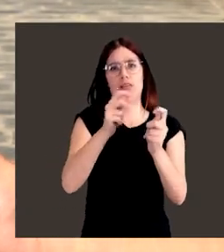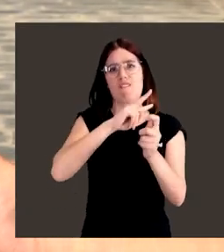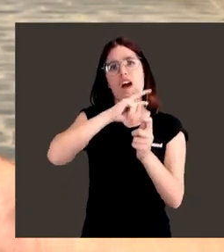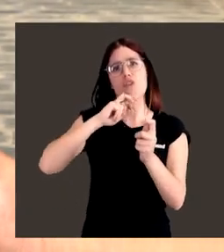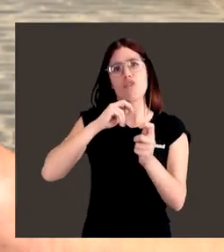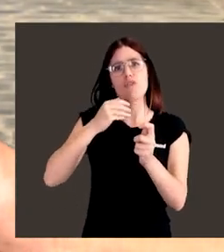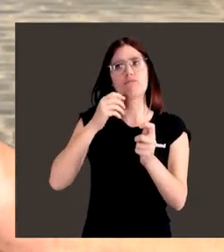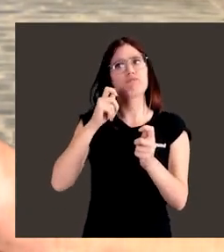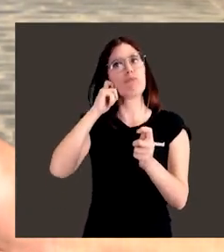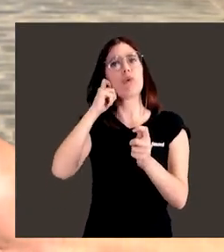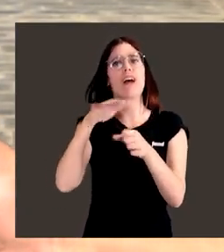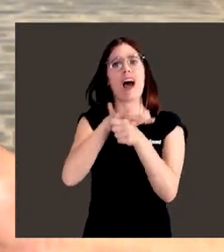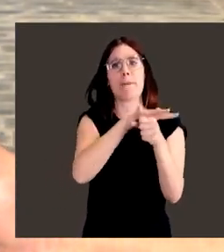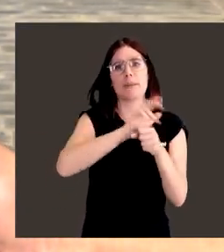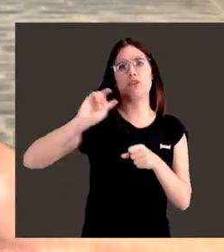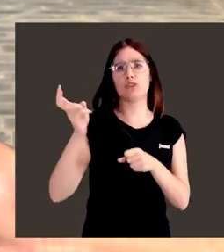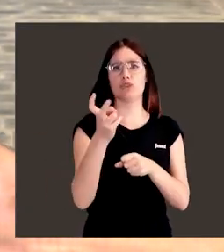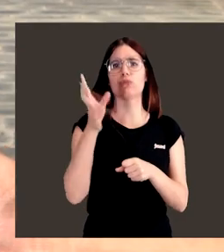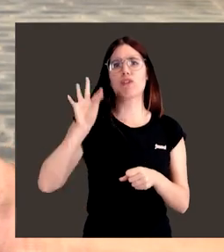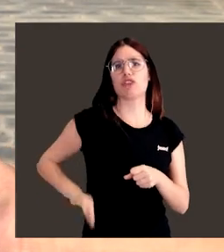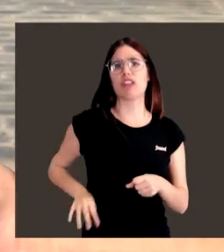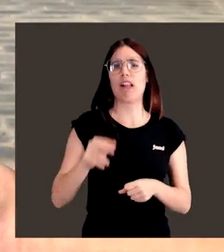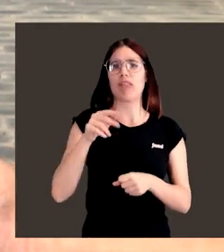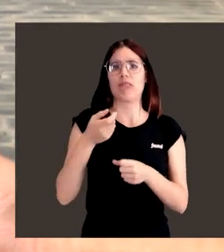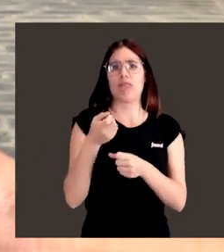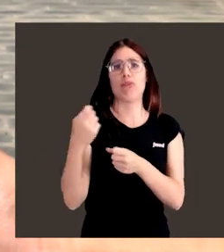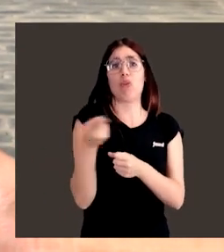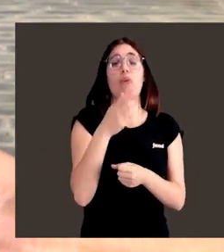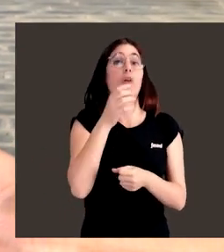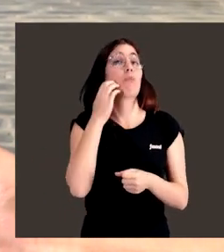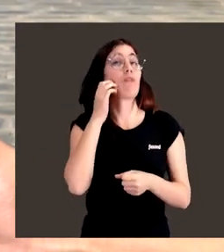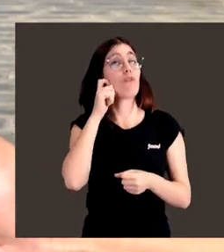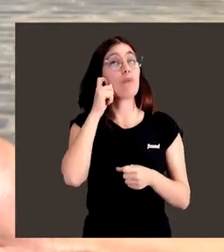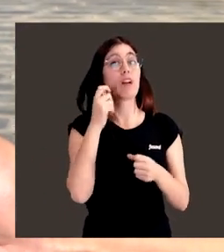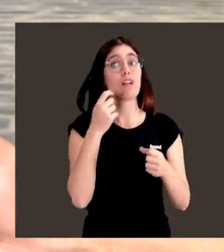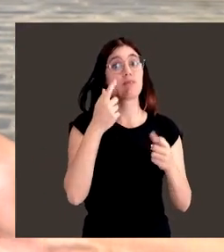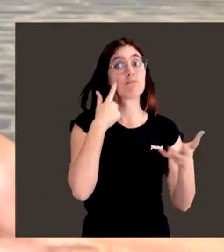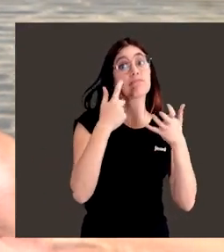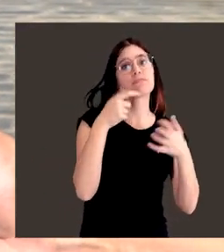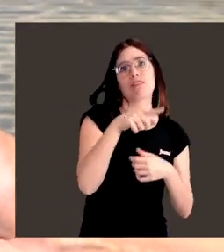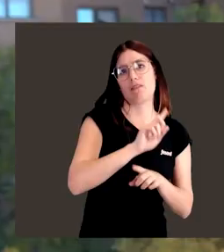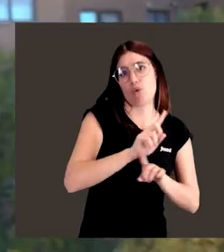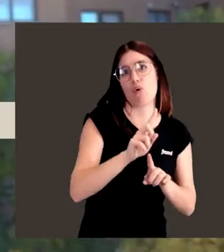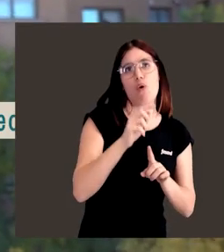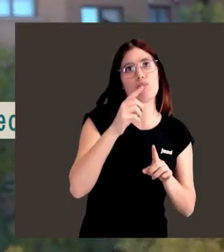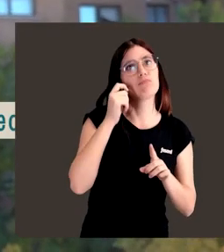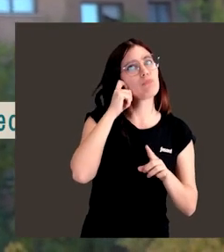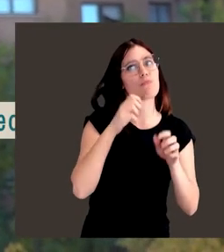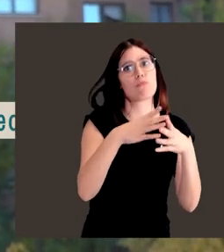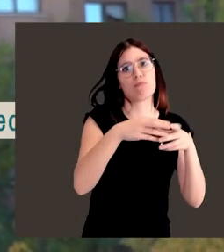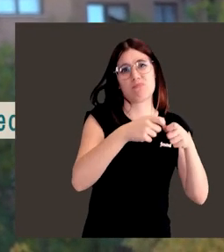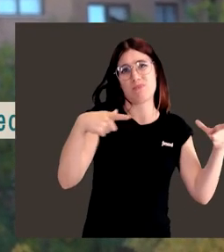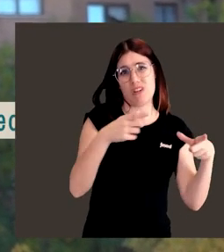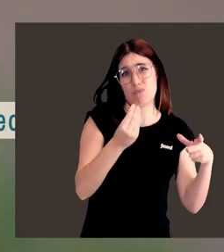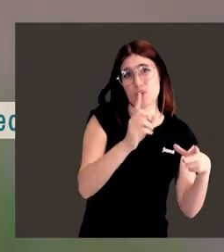valoritzar les dones en els àmbits que no són gaire femenins, com per exemple l'estritart. Tota la informació del